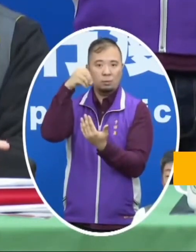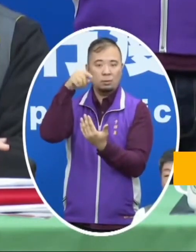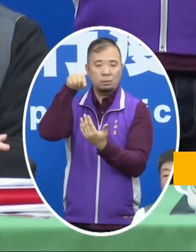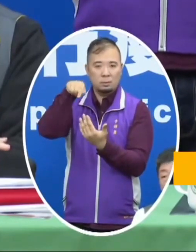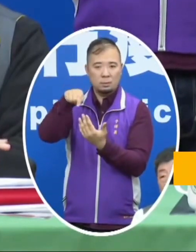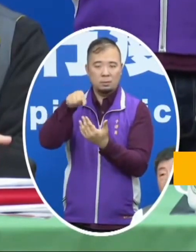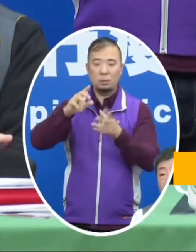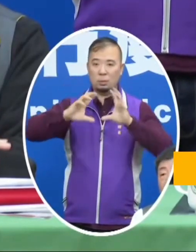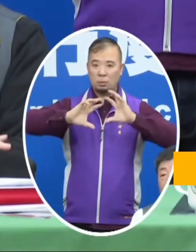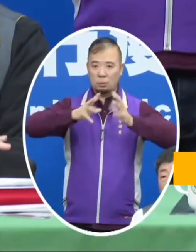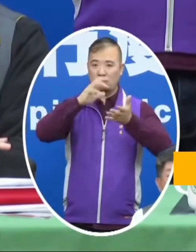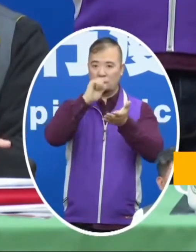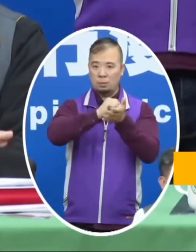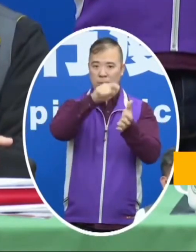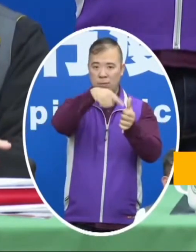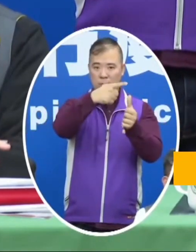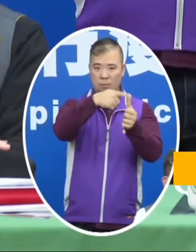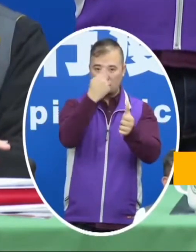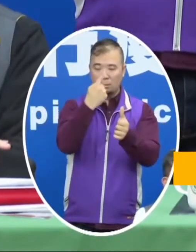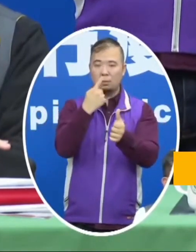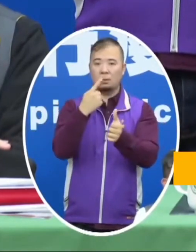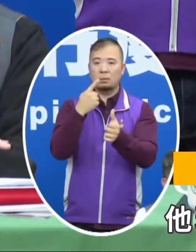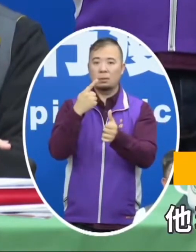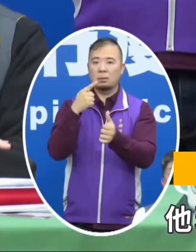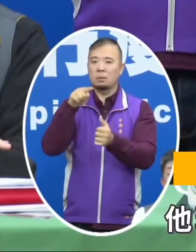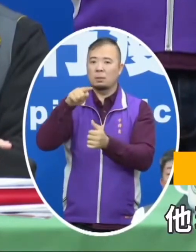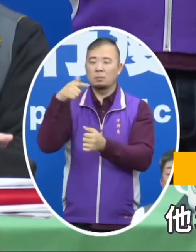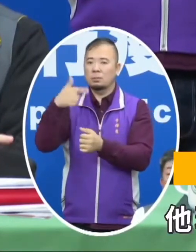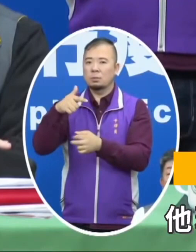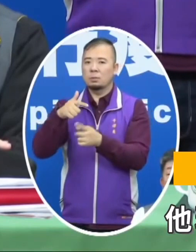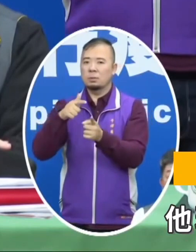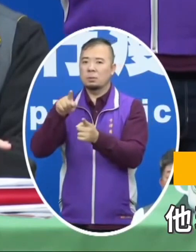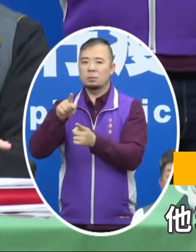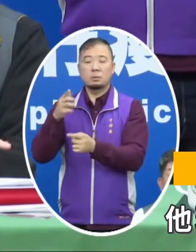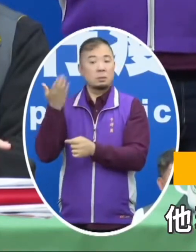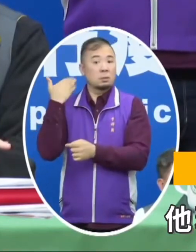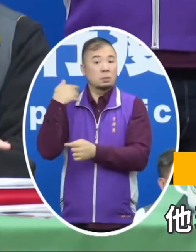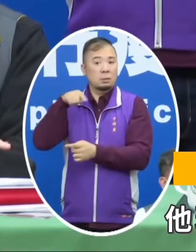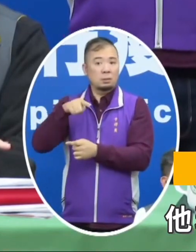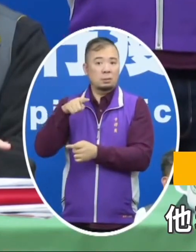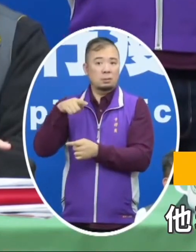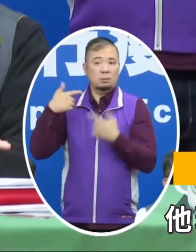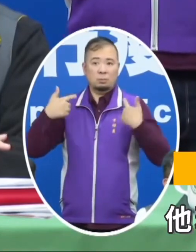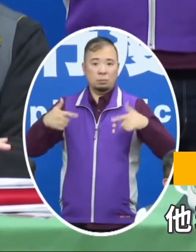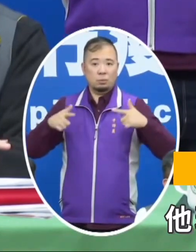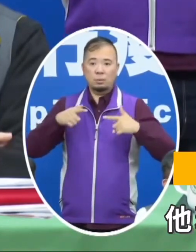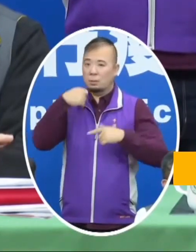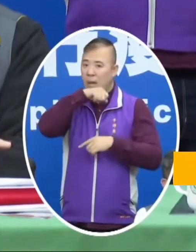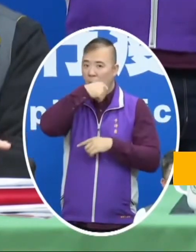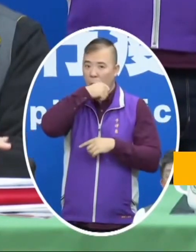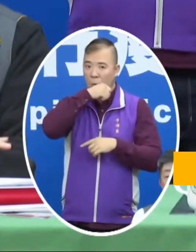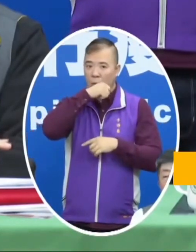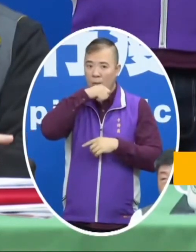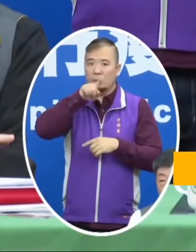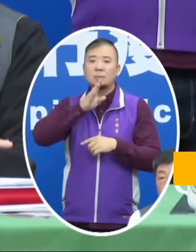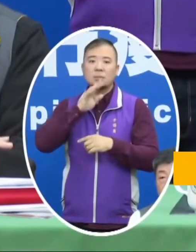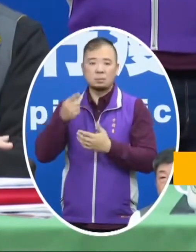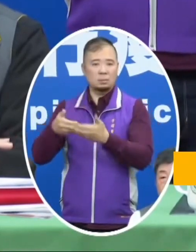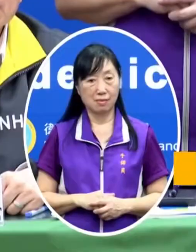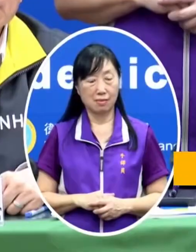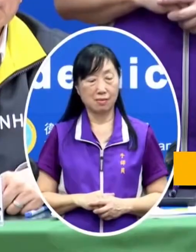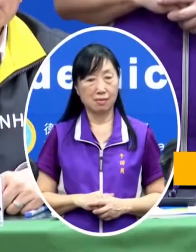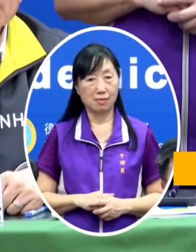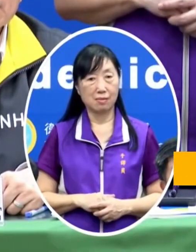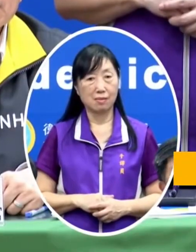选择到台湾的国籍，那现在，就必须要自己做安排，自己要做承